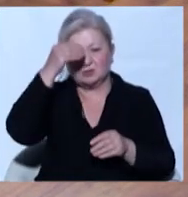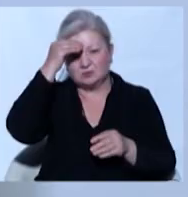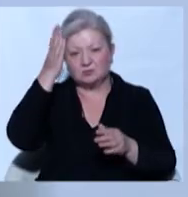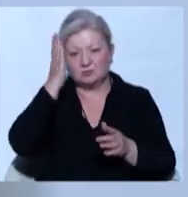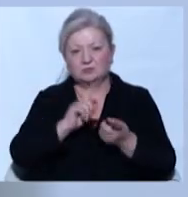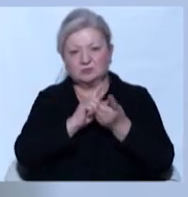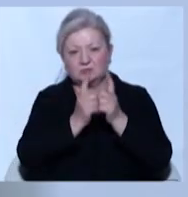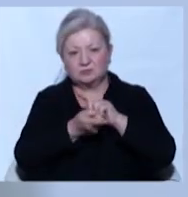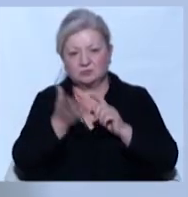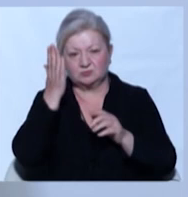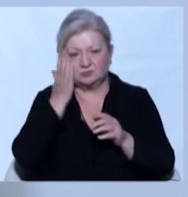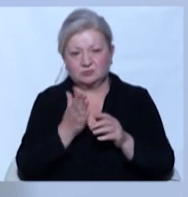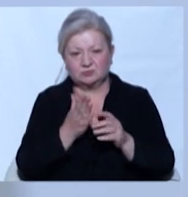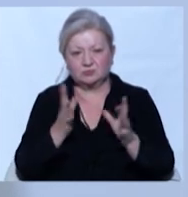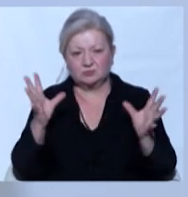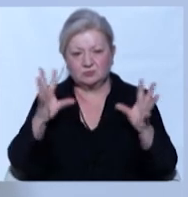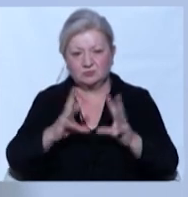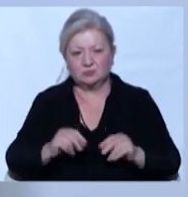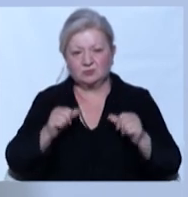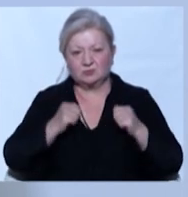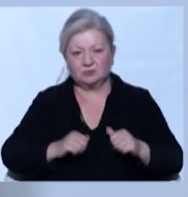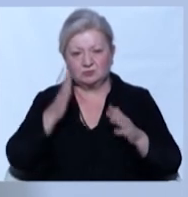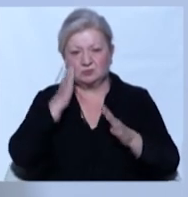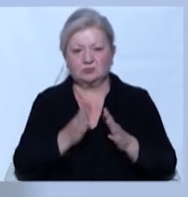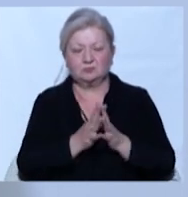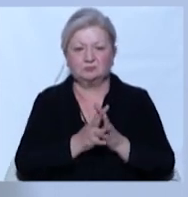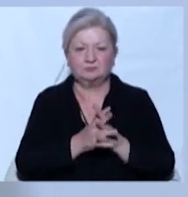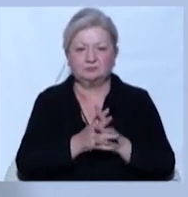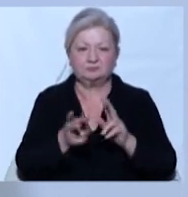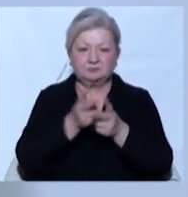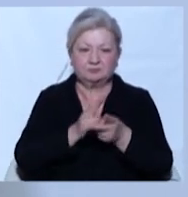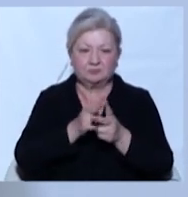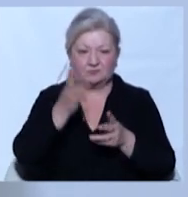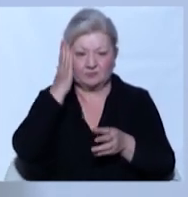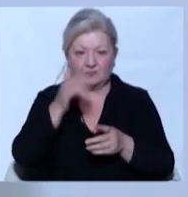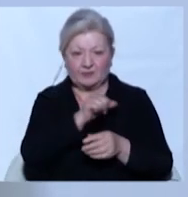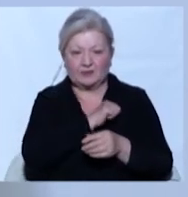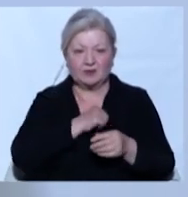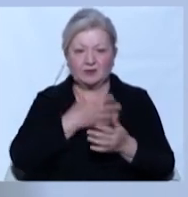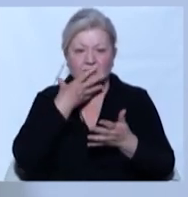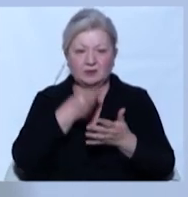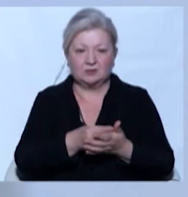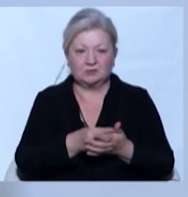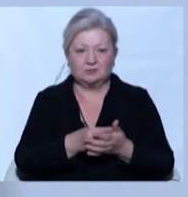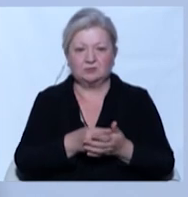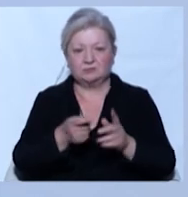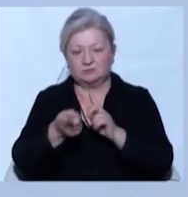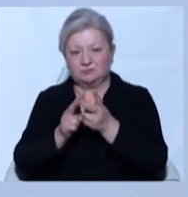მოგვარდება, დარეგულირდება და ისევ და ისევ გარკვეულ რაოდენობით ცვლილებებს მოგვიტანს თავის თვისობრივ ცვლილებებთან